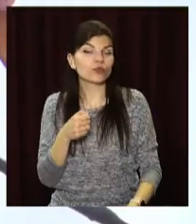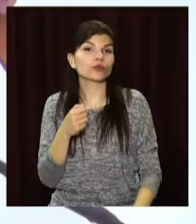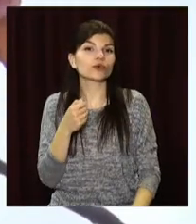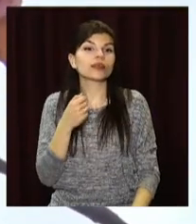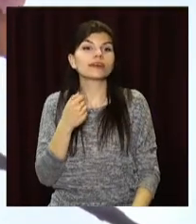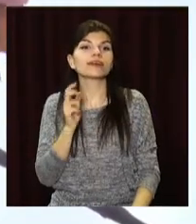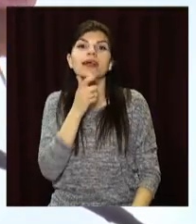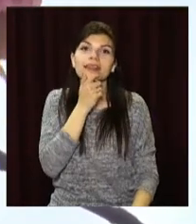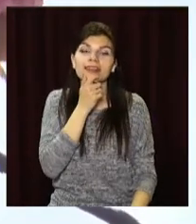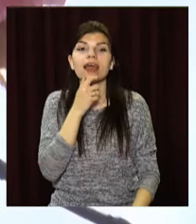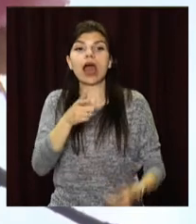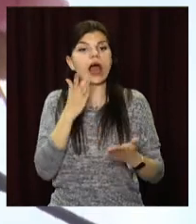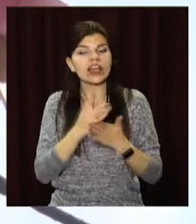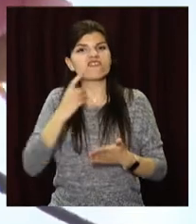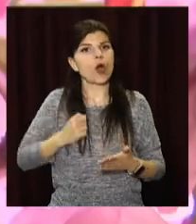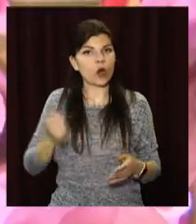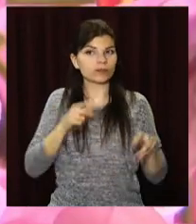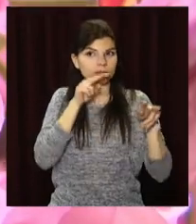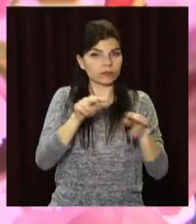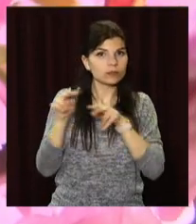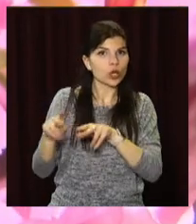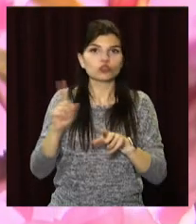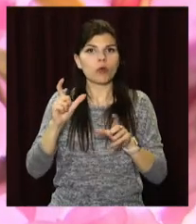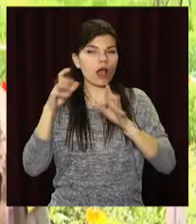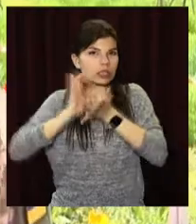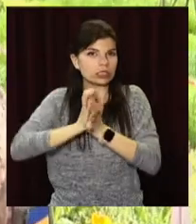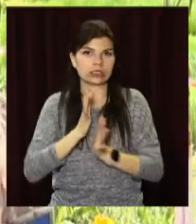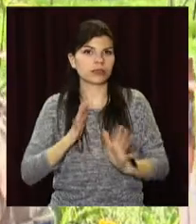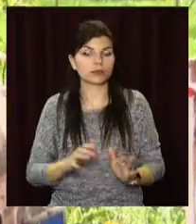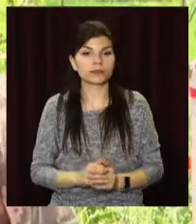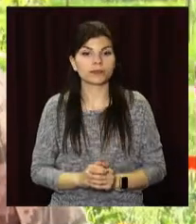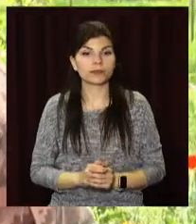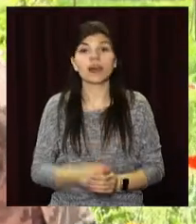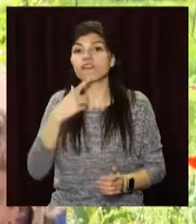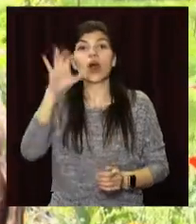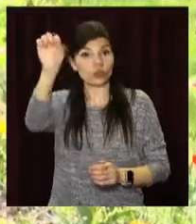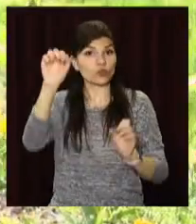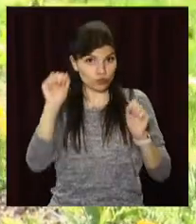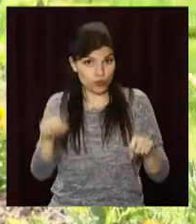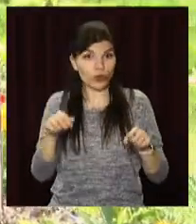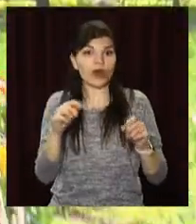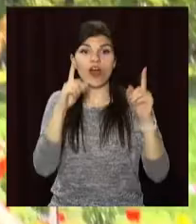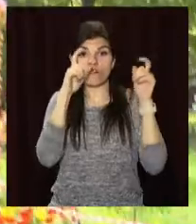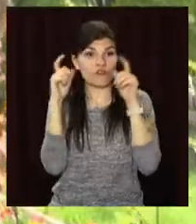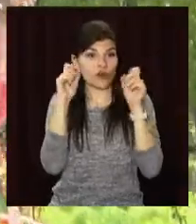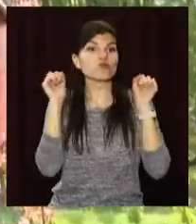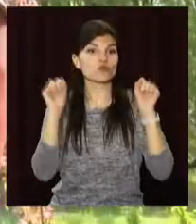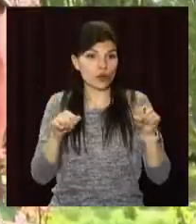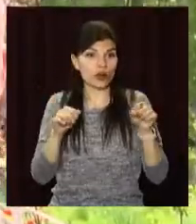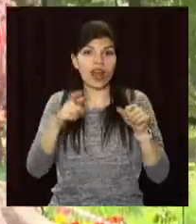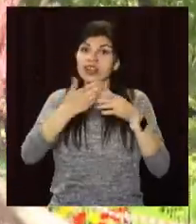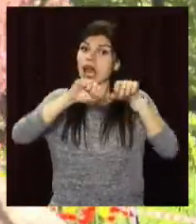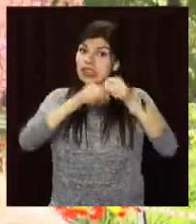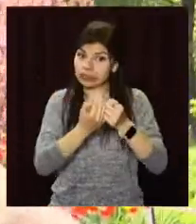за алеєю наглядають курсанти військової кафедри вишу. Трогать можна, фотографуватися, але от ребята, які приходять, так обламують